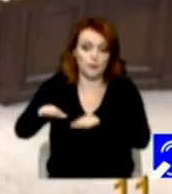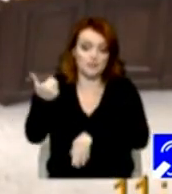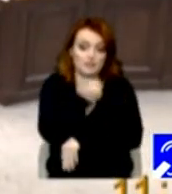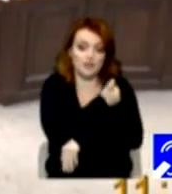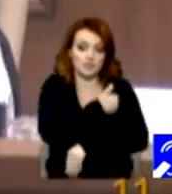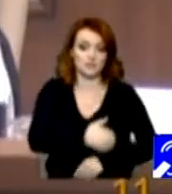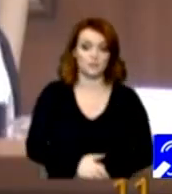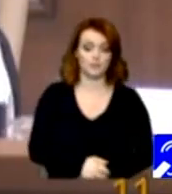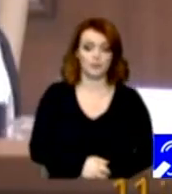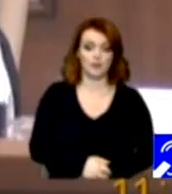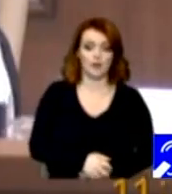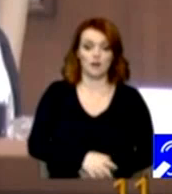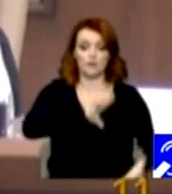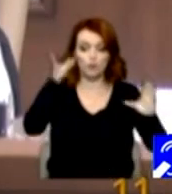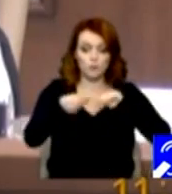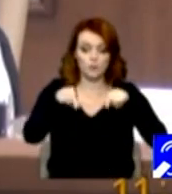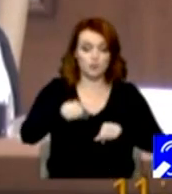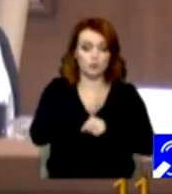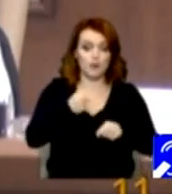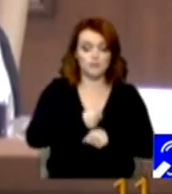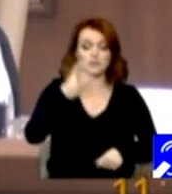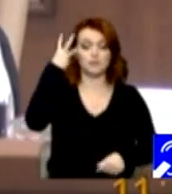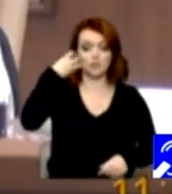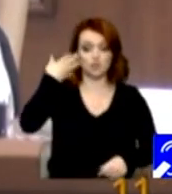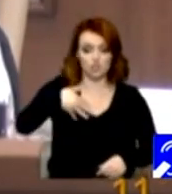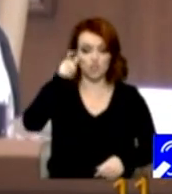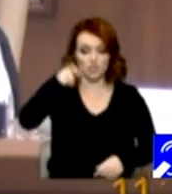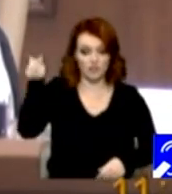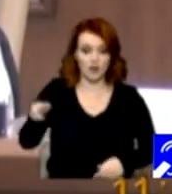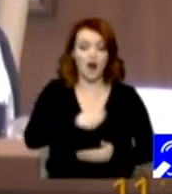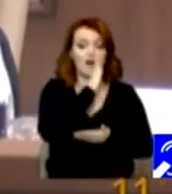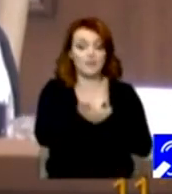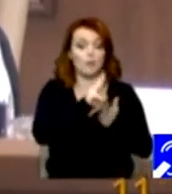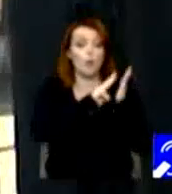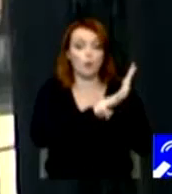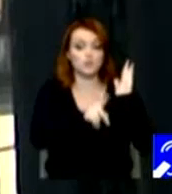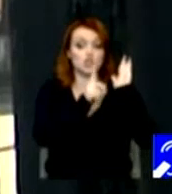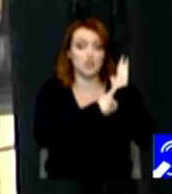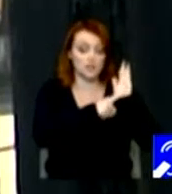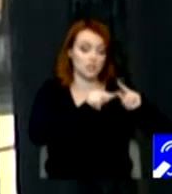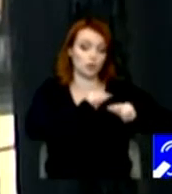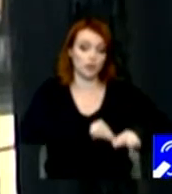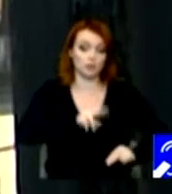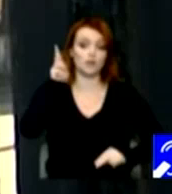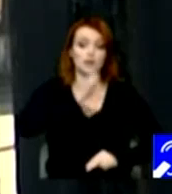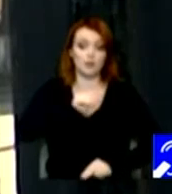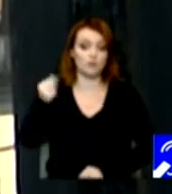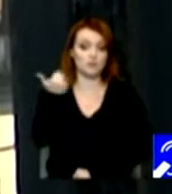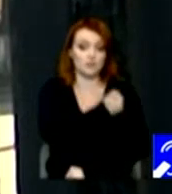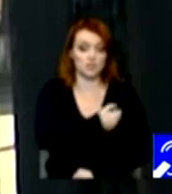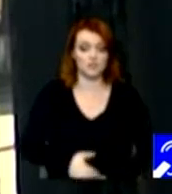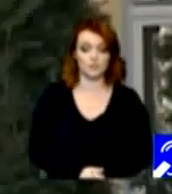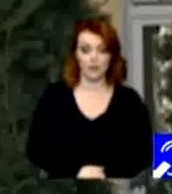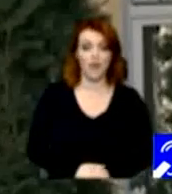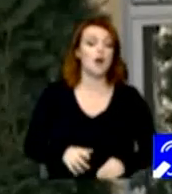358 încă avem 86 de colegi nevaccinați potrivit datelor oficiale prezentate